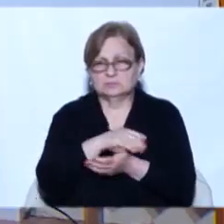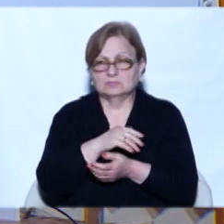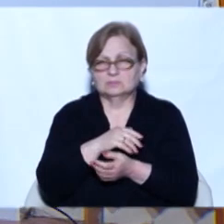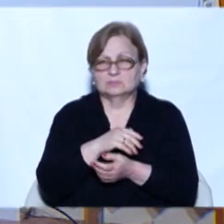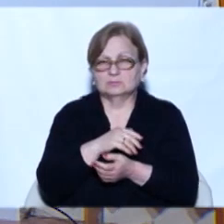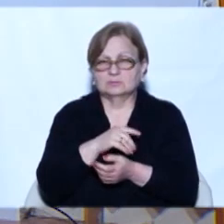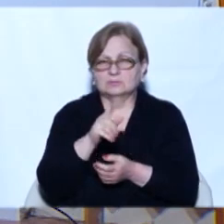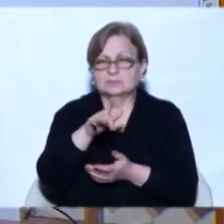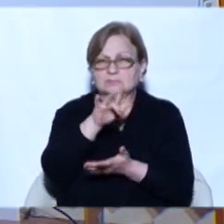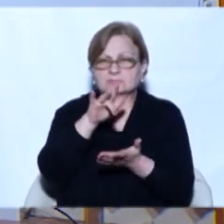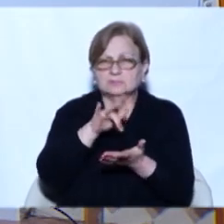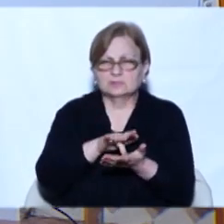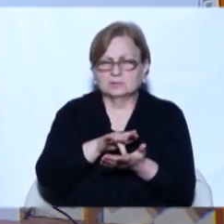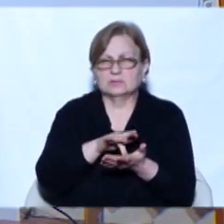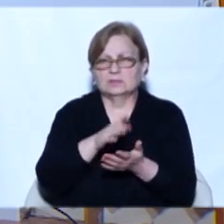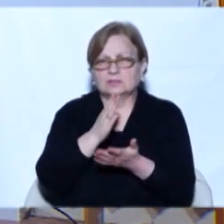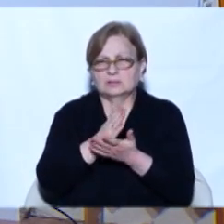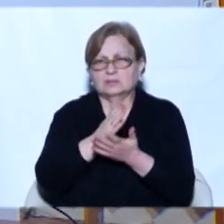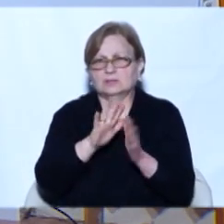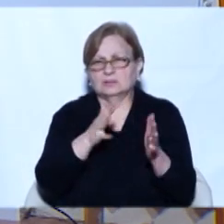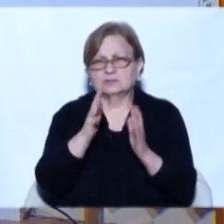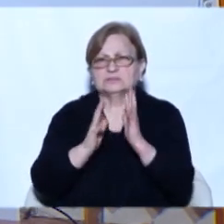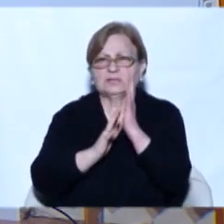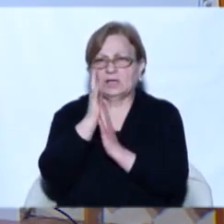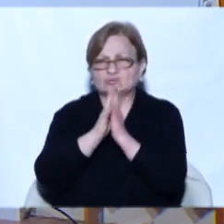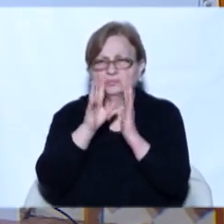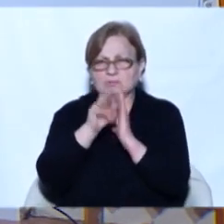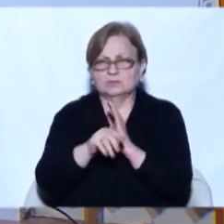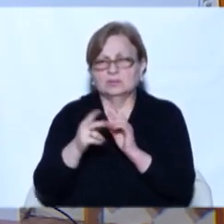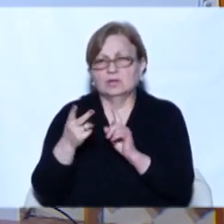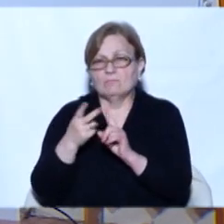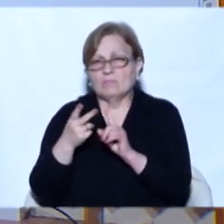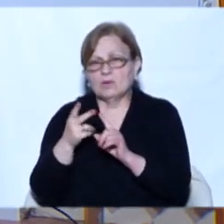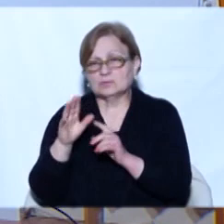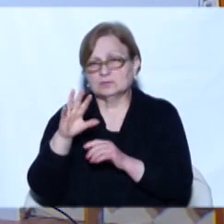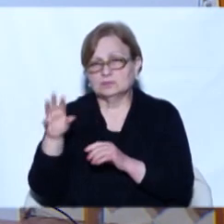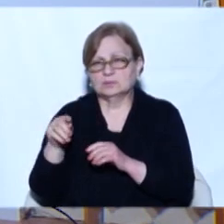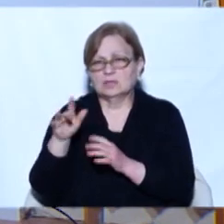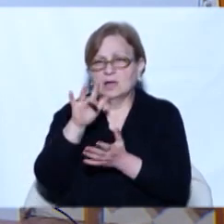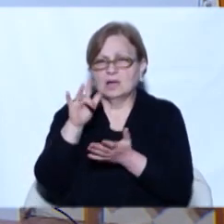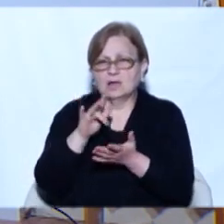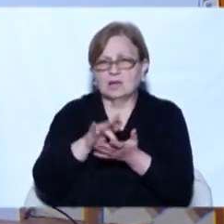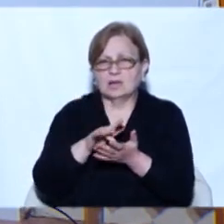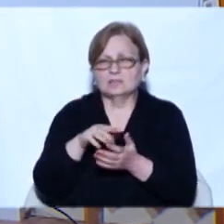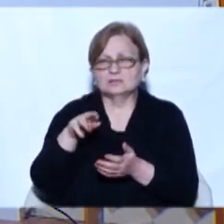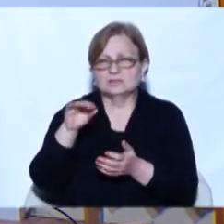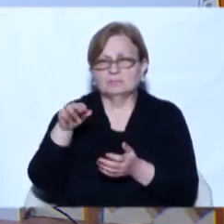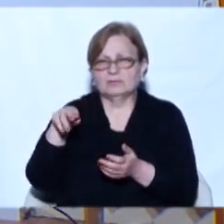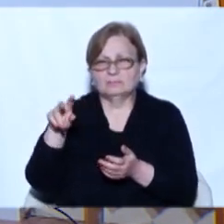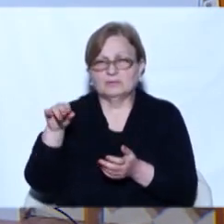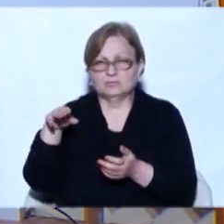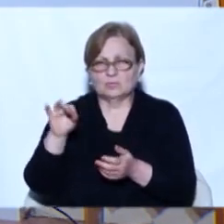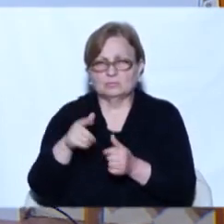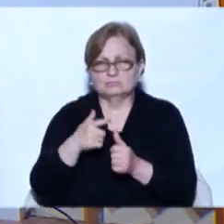ქალაქ ტანტრაბეჩსა და ტყეში. მეორე ნაწილში უკვე ქალაქ დიპლიპიტოში,